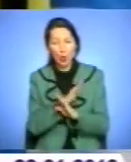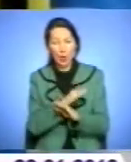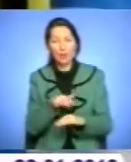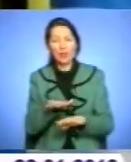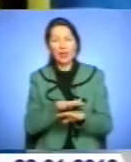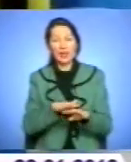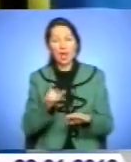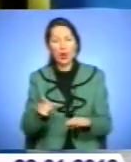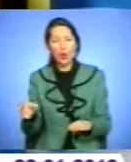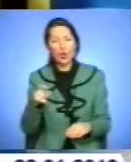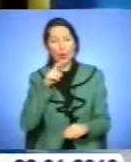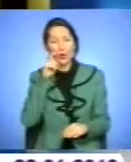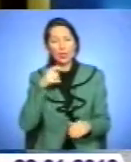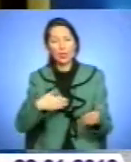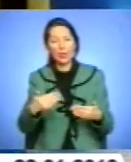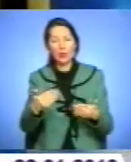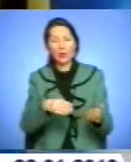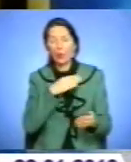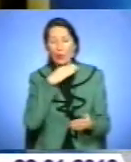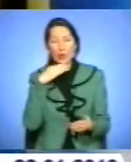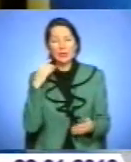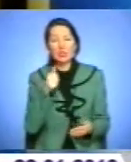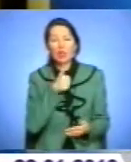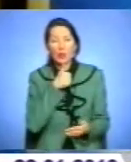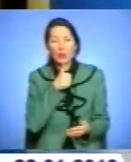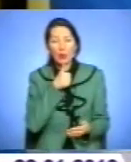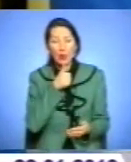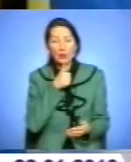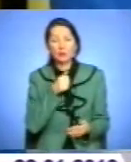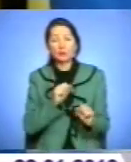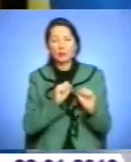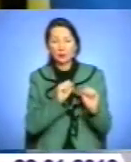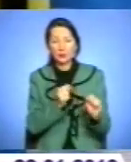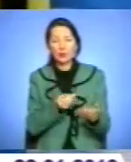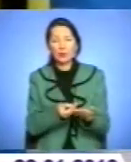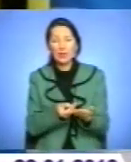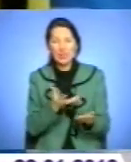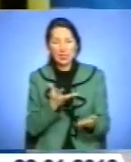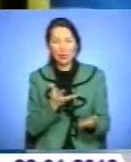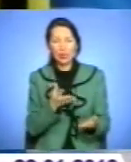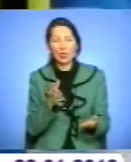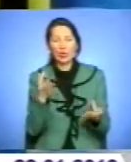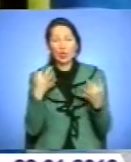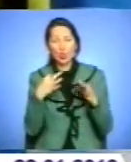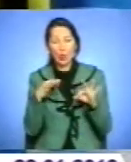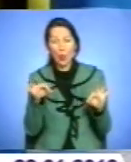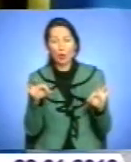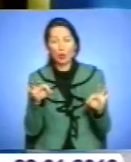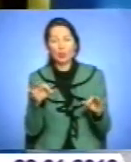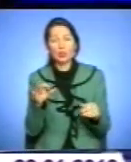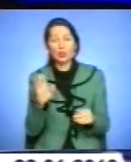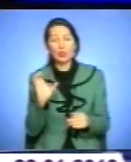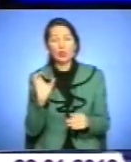України пройшов безліч випробувань, але відстояв цінності, соборності і